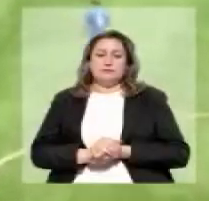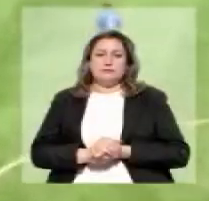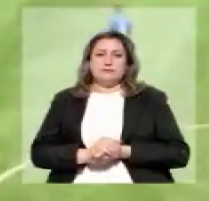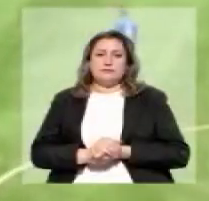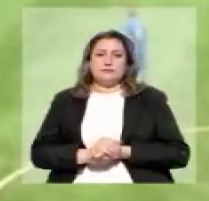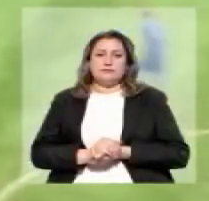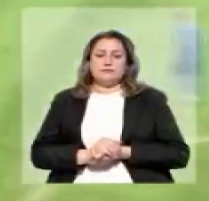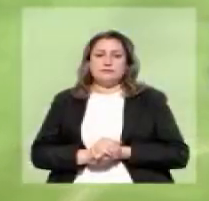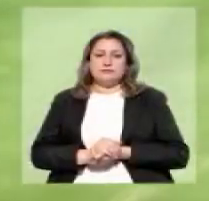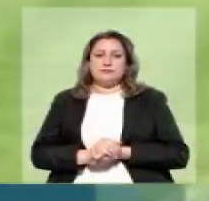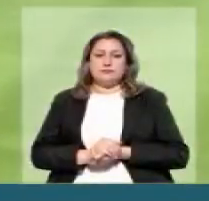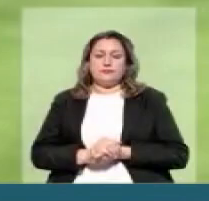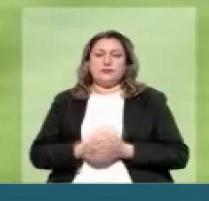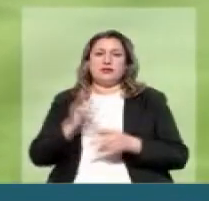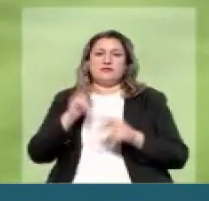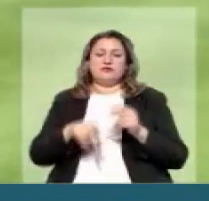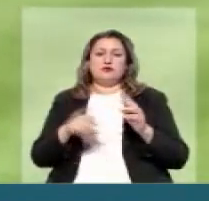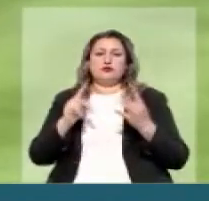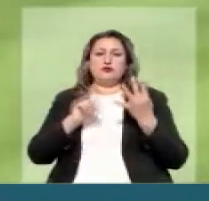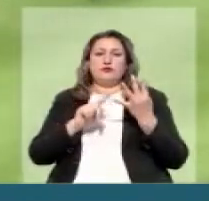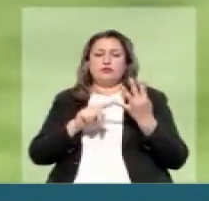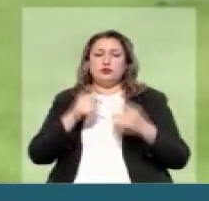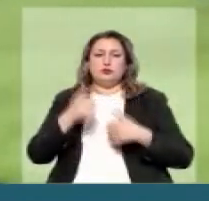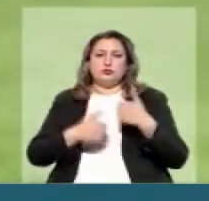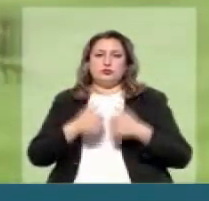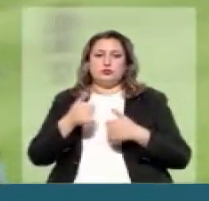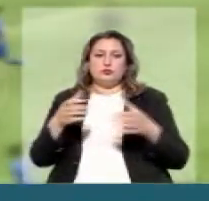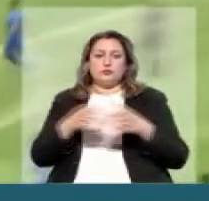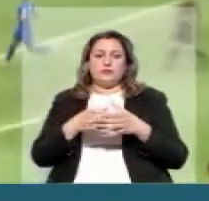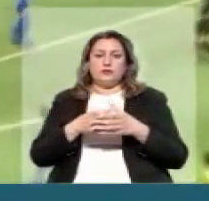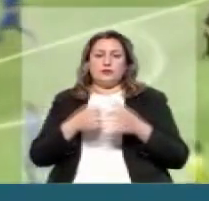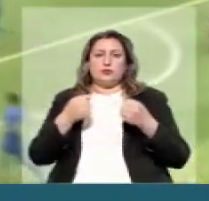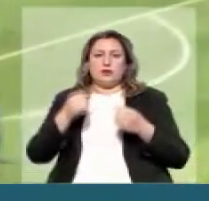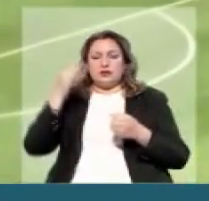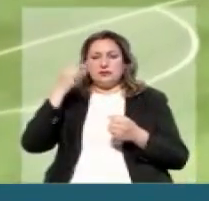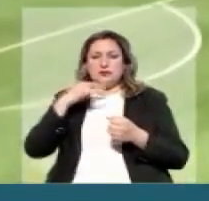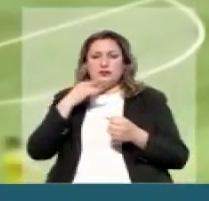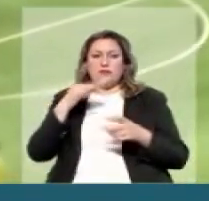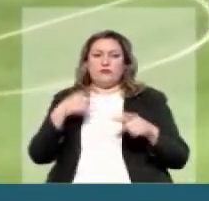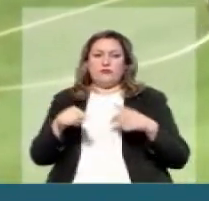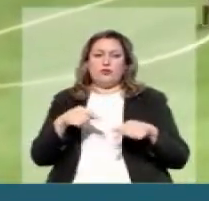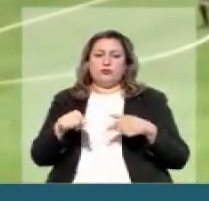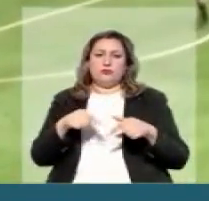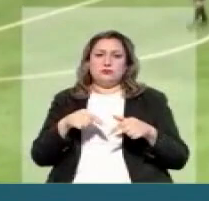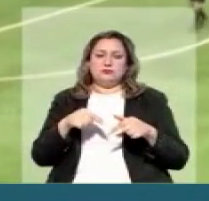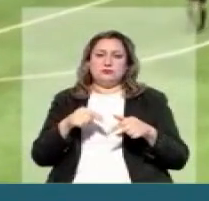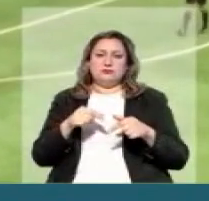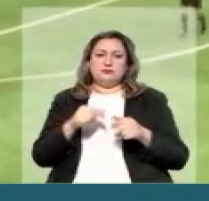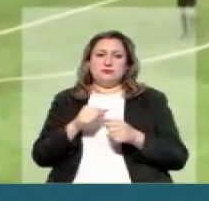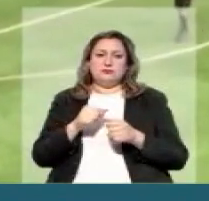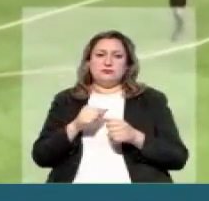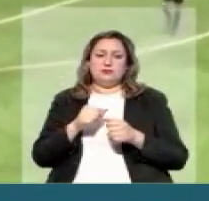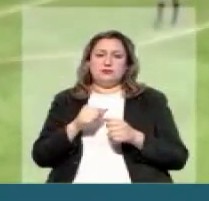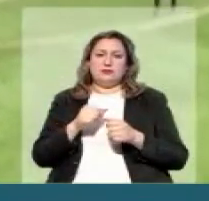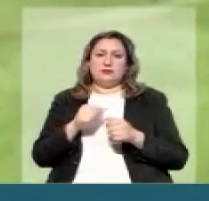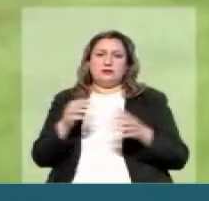Футболдан Қазақстан Кубогының топтық кезеңі 4-ші туры мәресіне жетті. Аталған турда А тобындағы Павлодар облысының Ақсу және Алматының